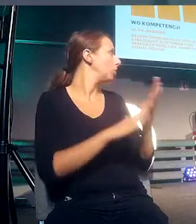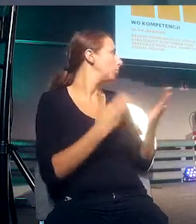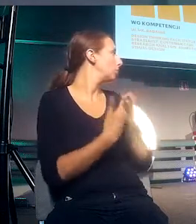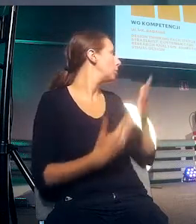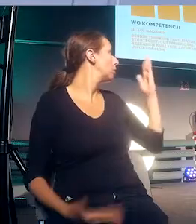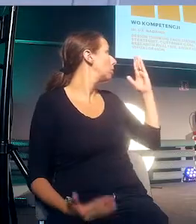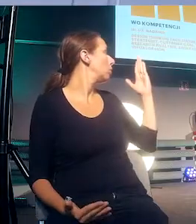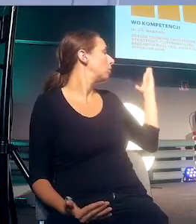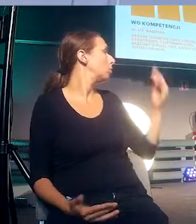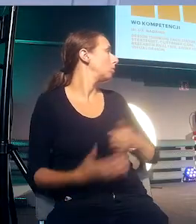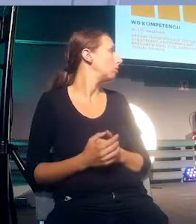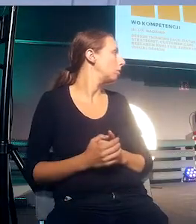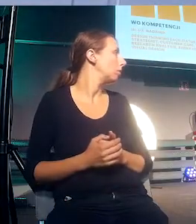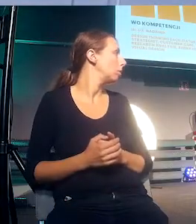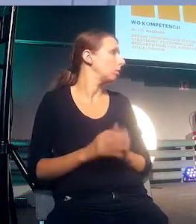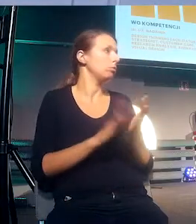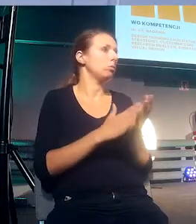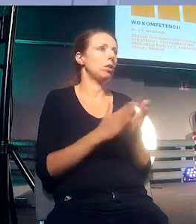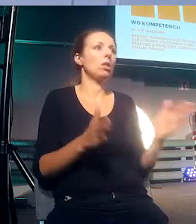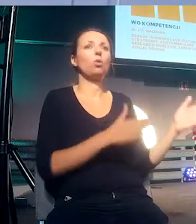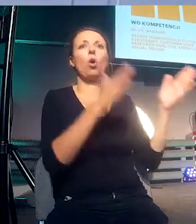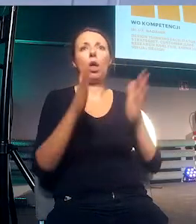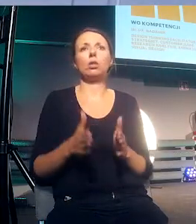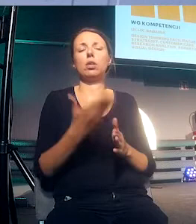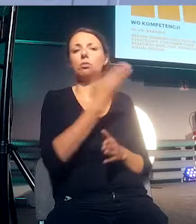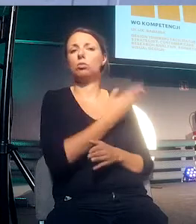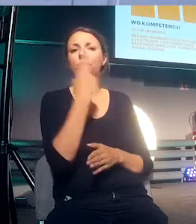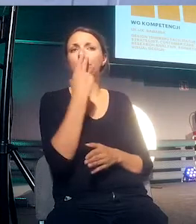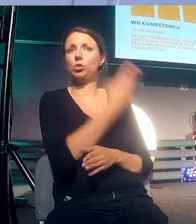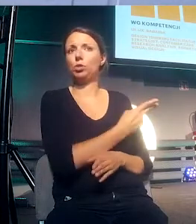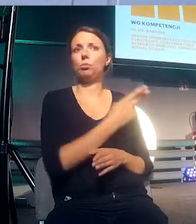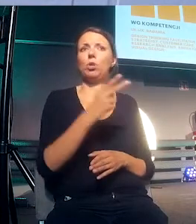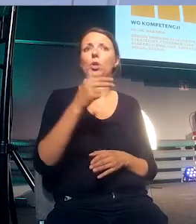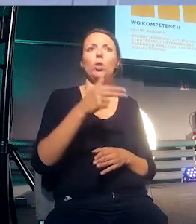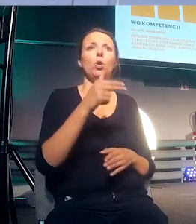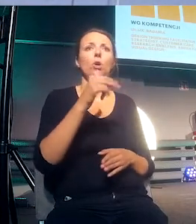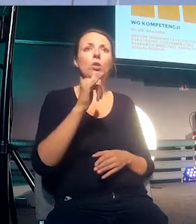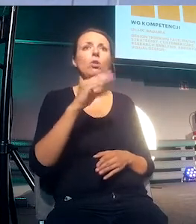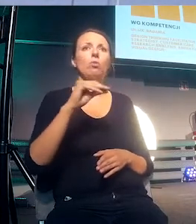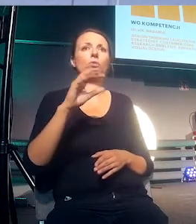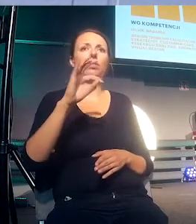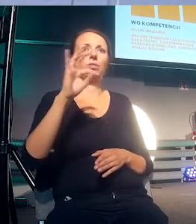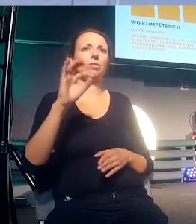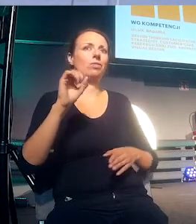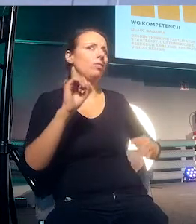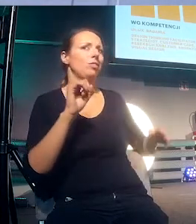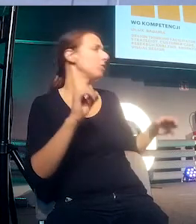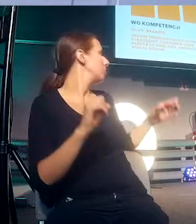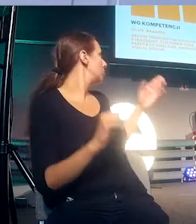onboarding, kolejny na przykład centrum notyfikacji, kolejny flow dla płatności,